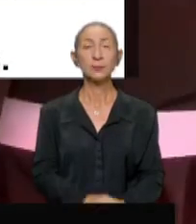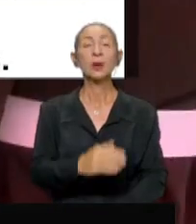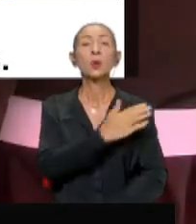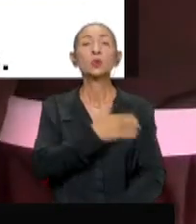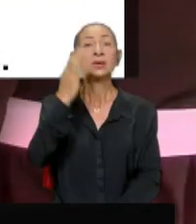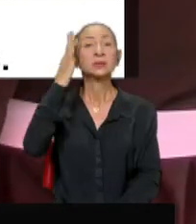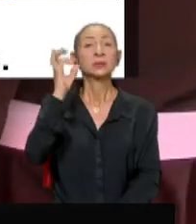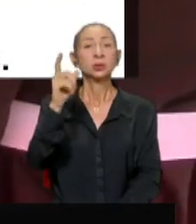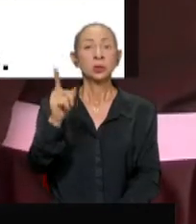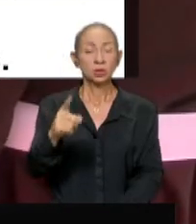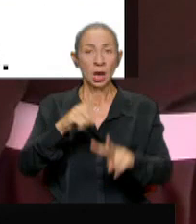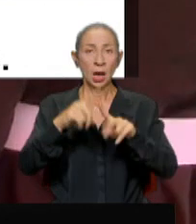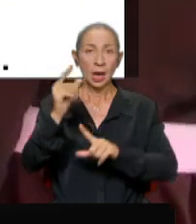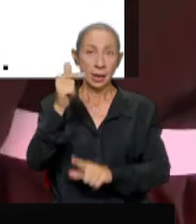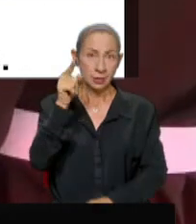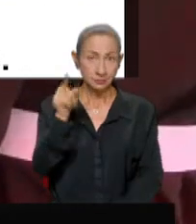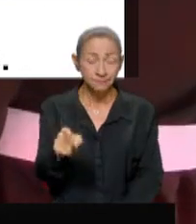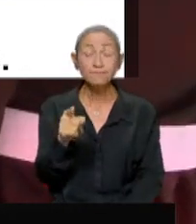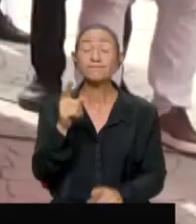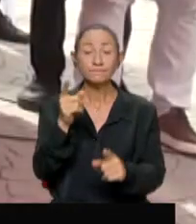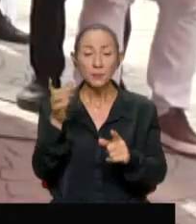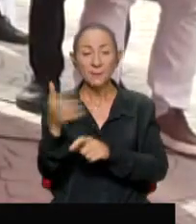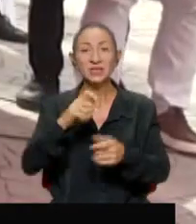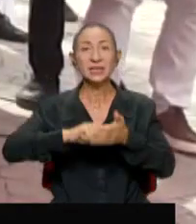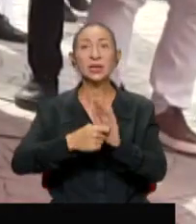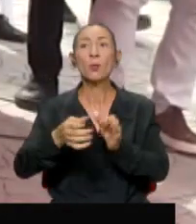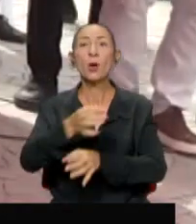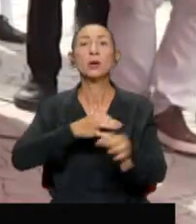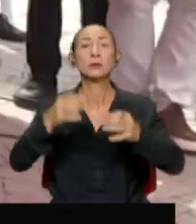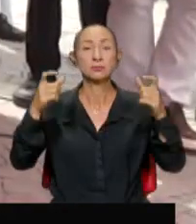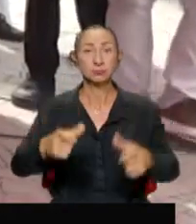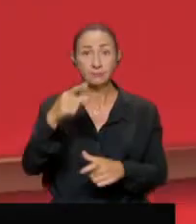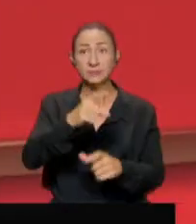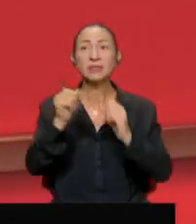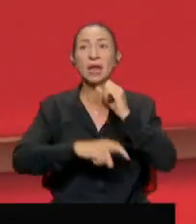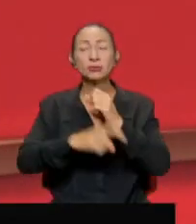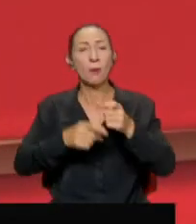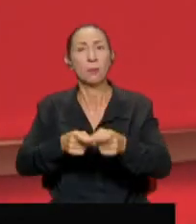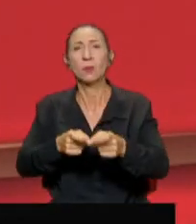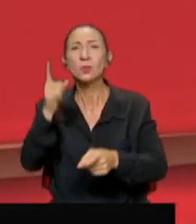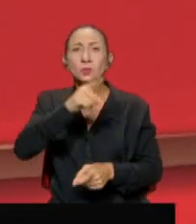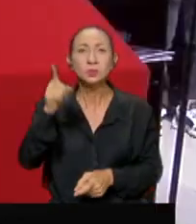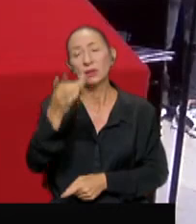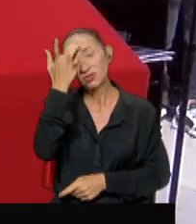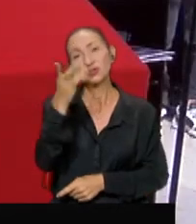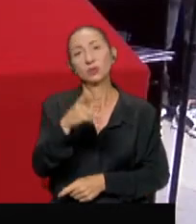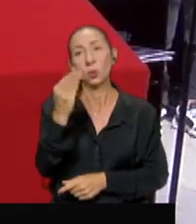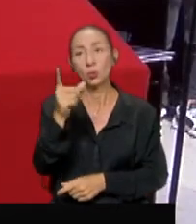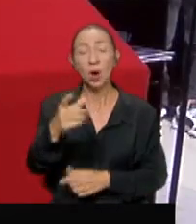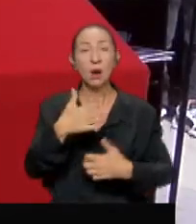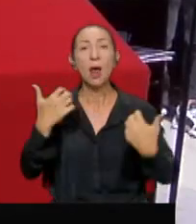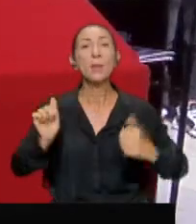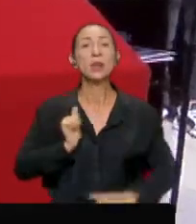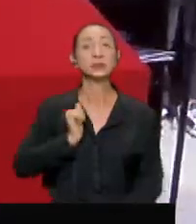Piyade uzman çavuş Ali Demir, Pençe Kilit Operasyon Bölgesi'nde teröristlerin açtığı taciz ateşi sonucu şehit oldu.